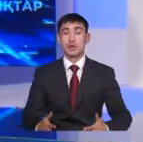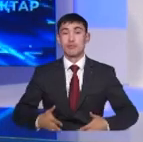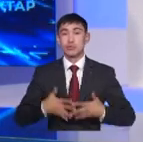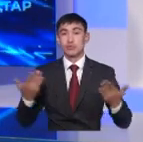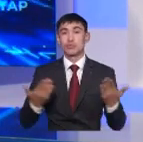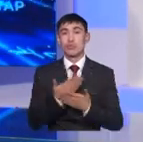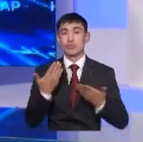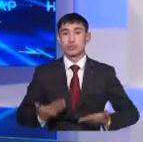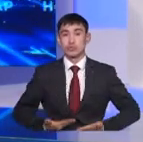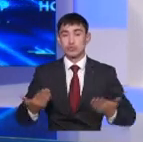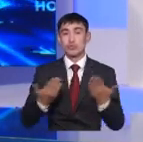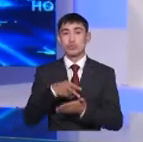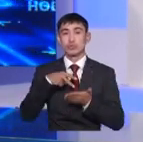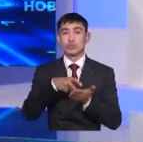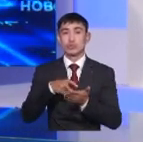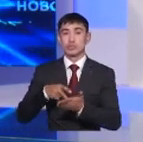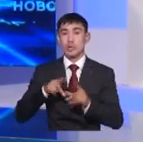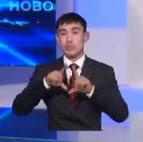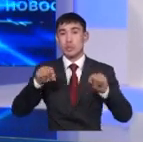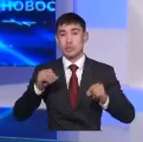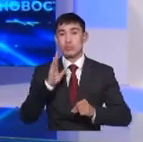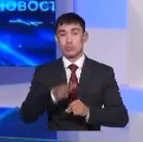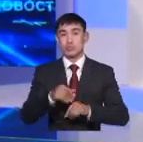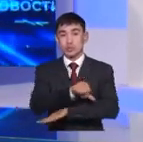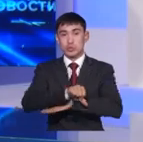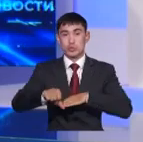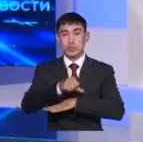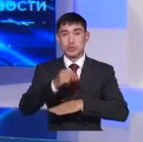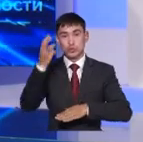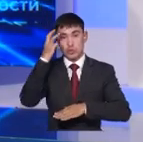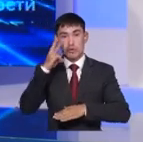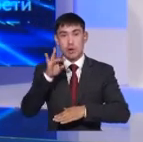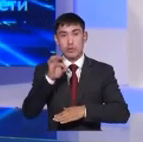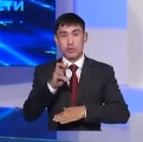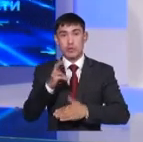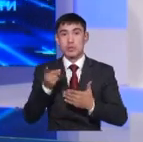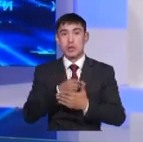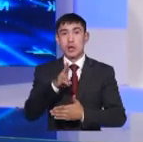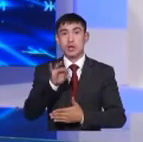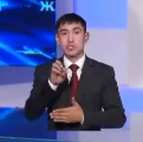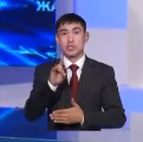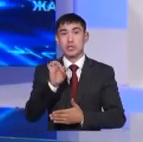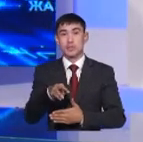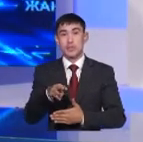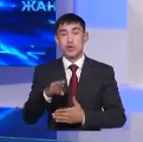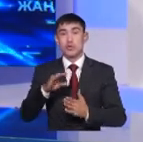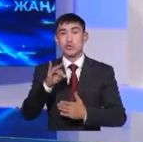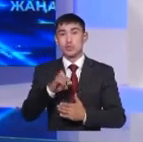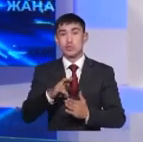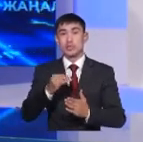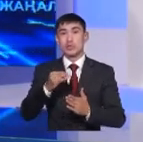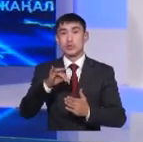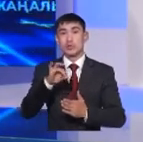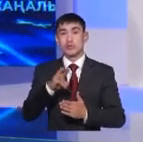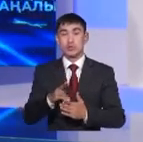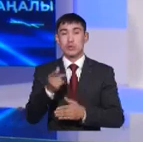вдохнуть новую жизнь. Новые туристические объекты появятся на территории Черного каньона, именуемого Карашатхал. Юрта в стиле Луи